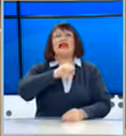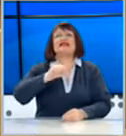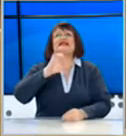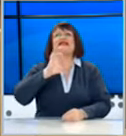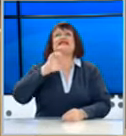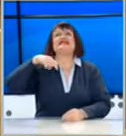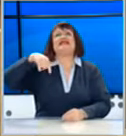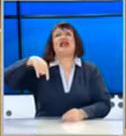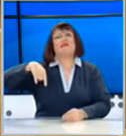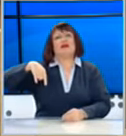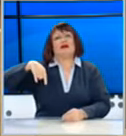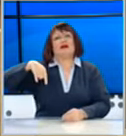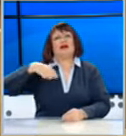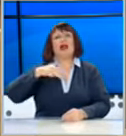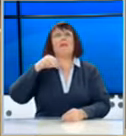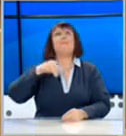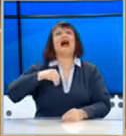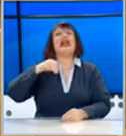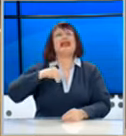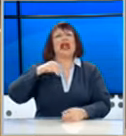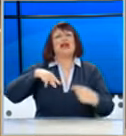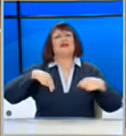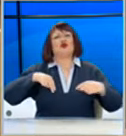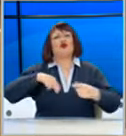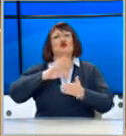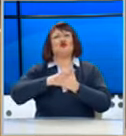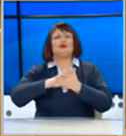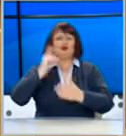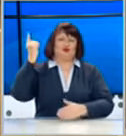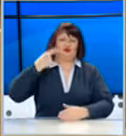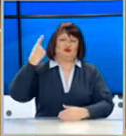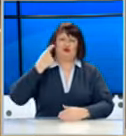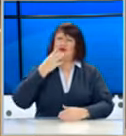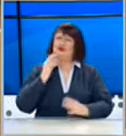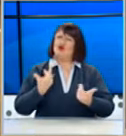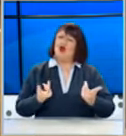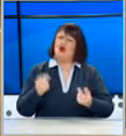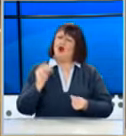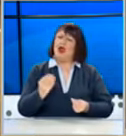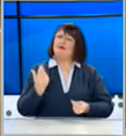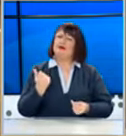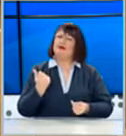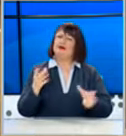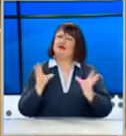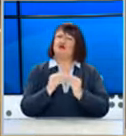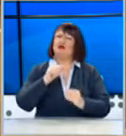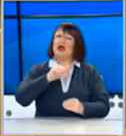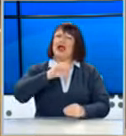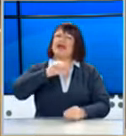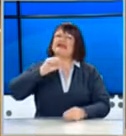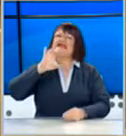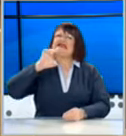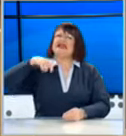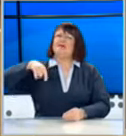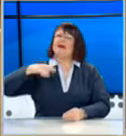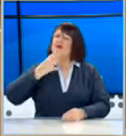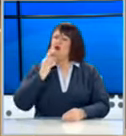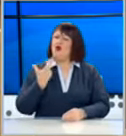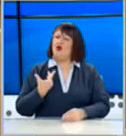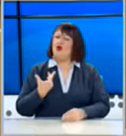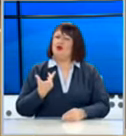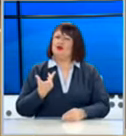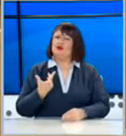Μαρινάκης μας εγκαλεί γιατί δεν ψηφίσαμε τον νόμο για το ΑΣΕΠ. Δεν είπε βέβαια